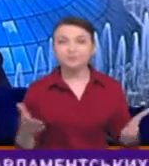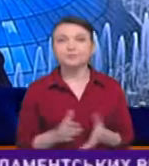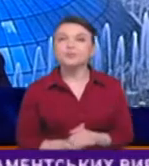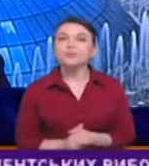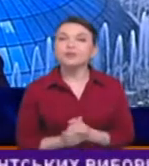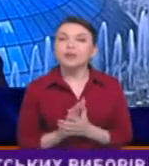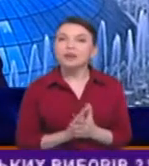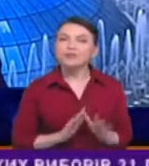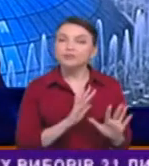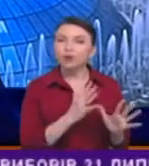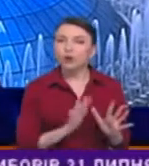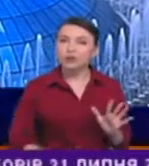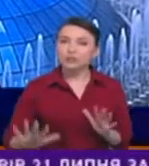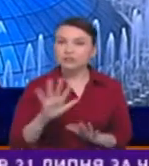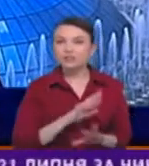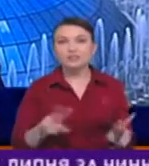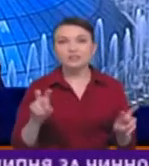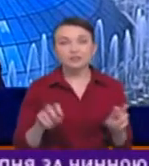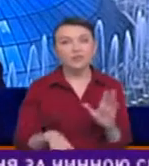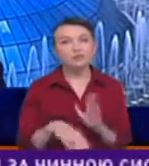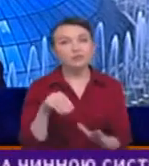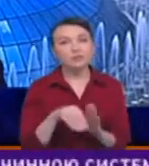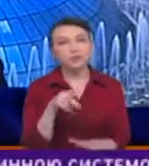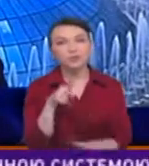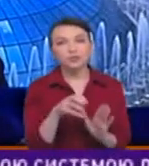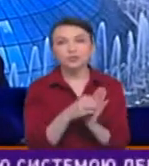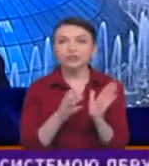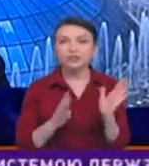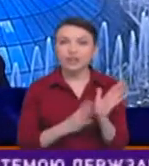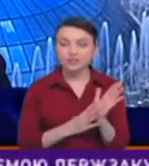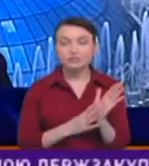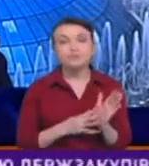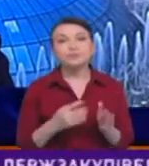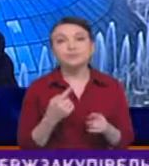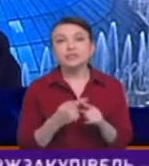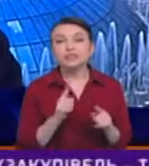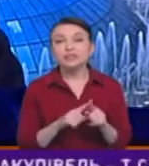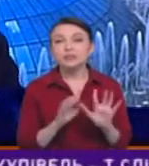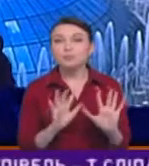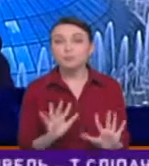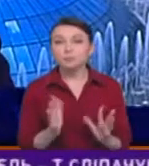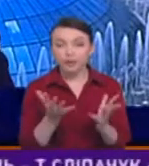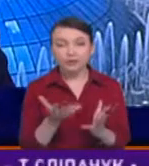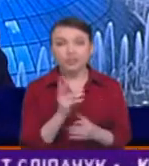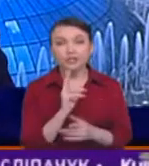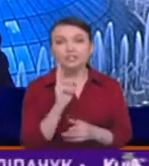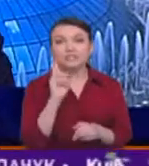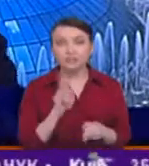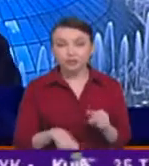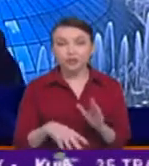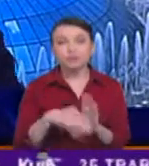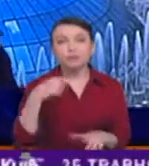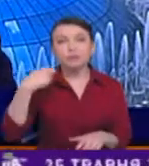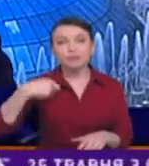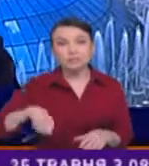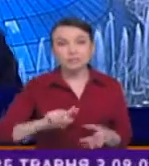тих речей, тих трендів, які називаються вибори 2019. І якраз той момент, коли ті, що закінчилися вибори президента,